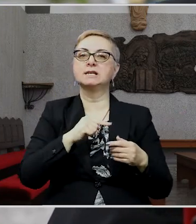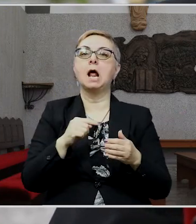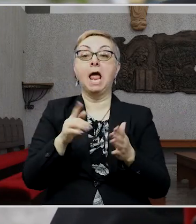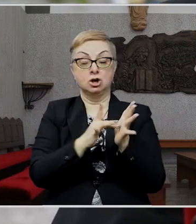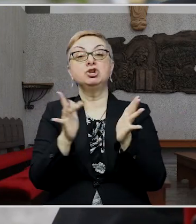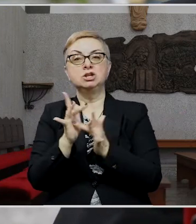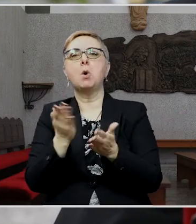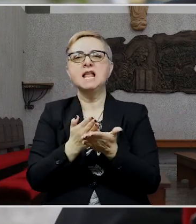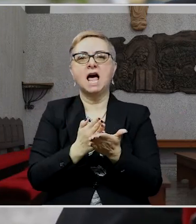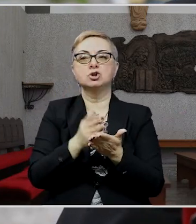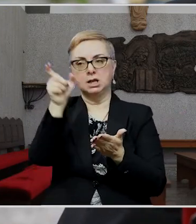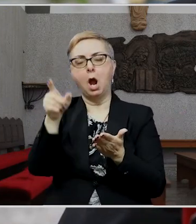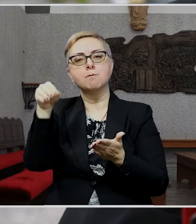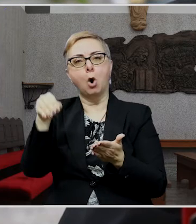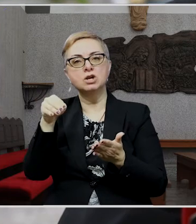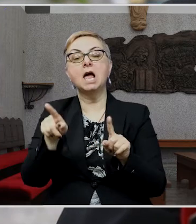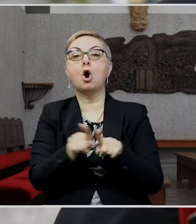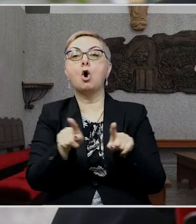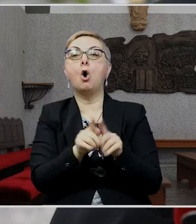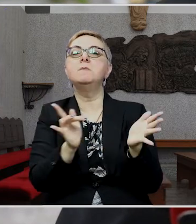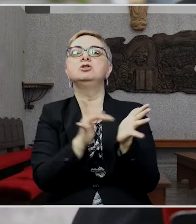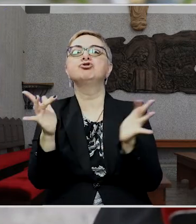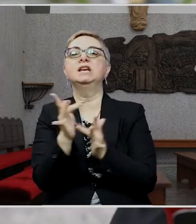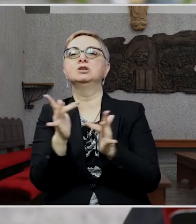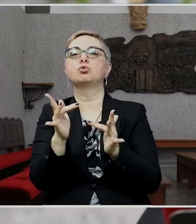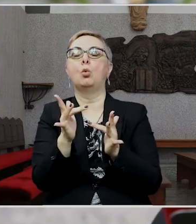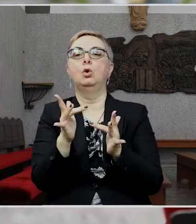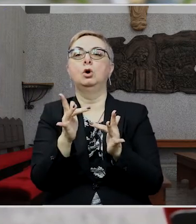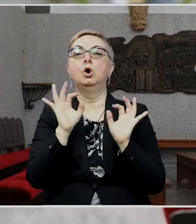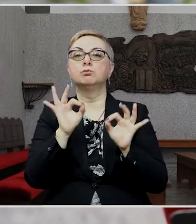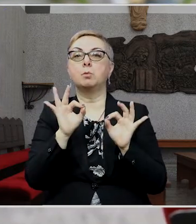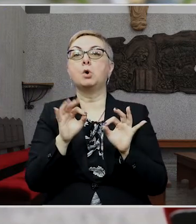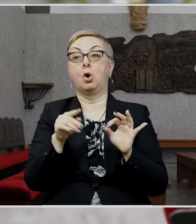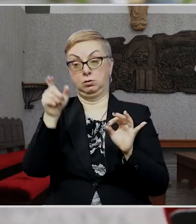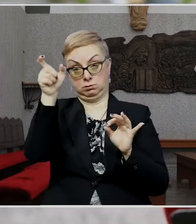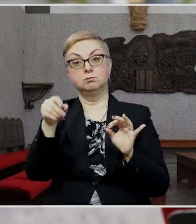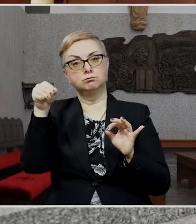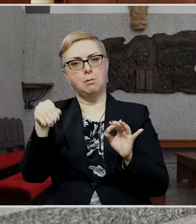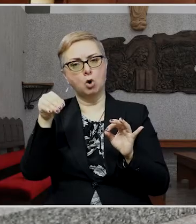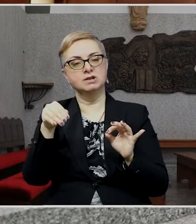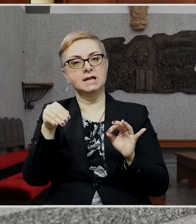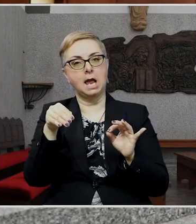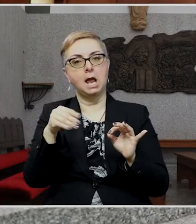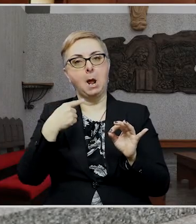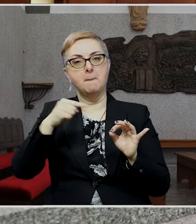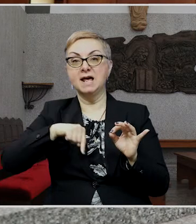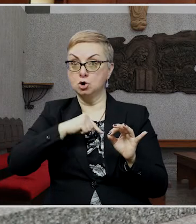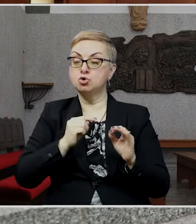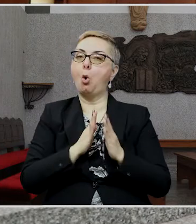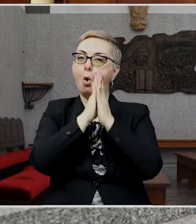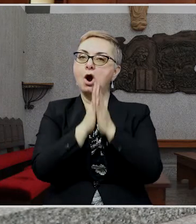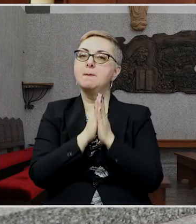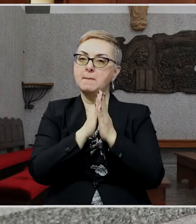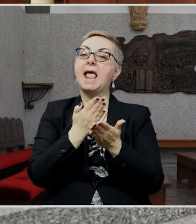figura di gesù che oggi prega per noi intercede per noi mi pare davvero che mosè